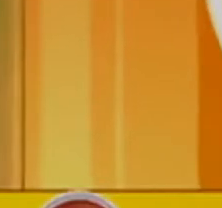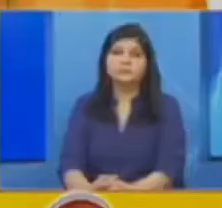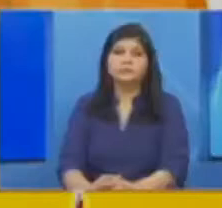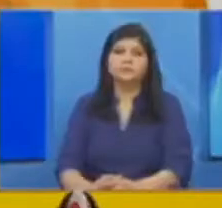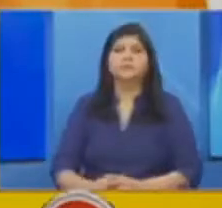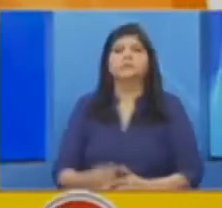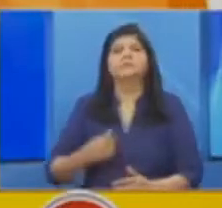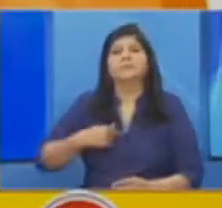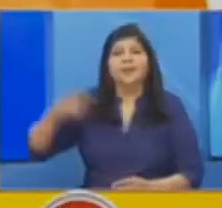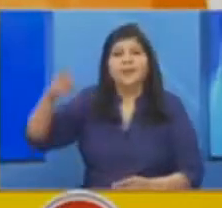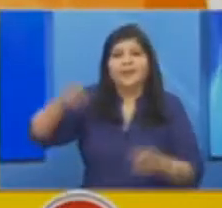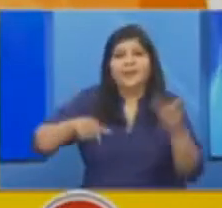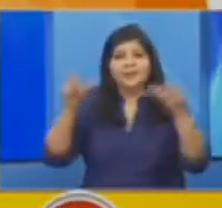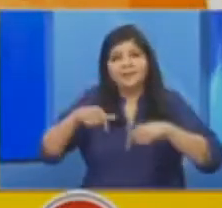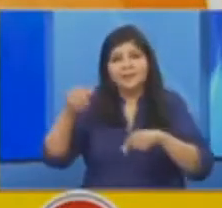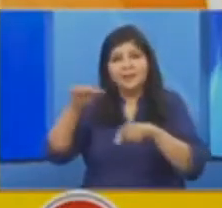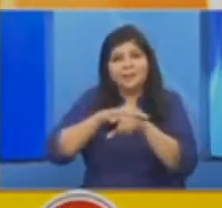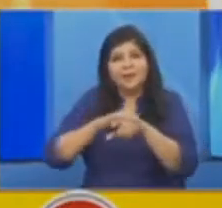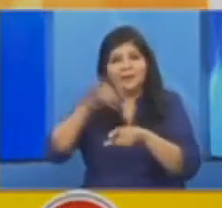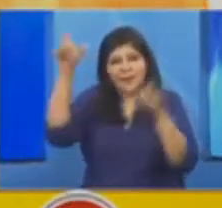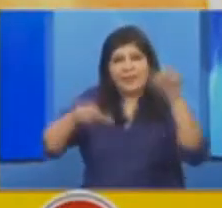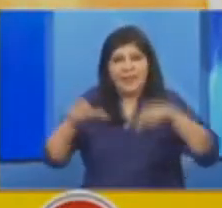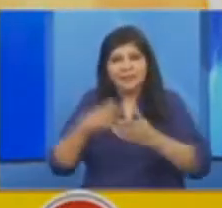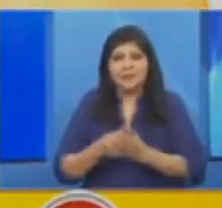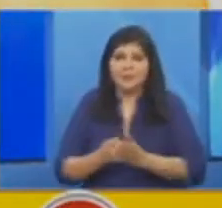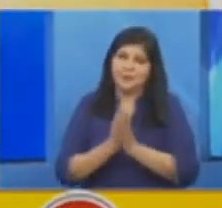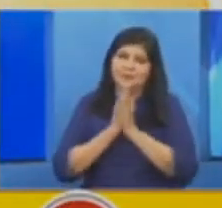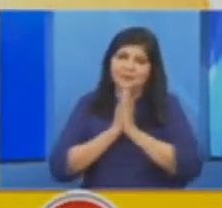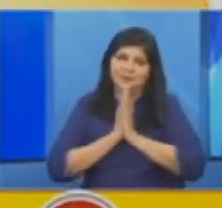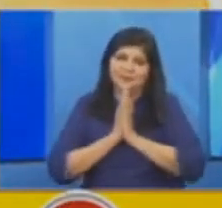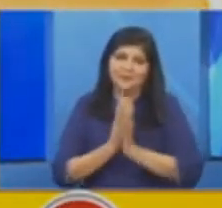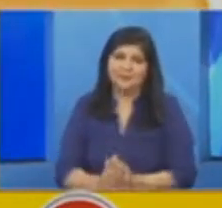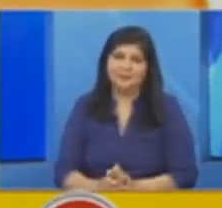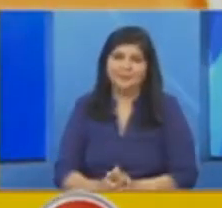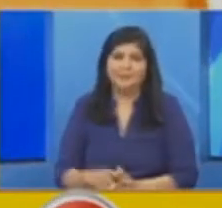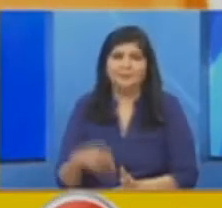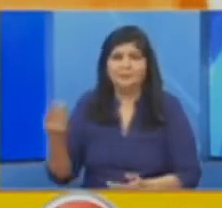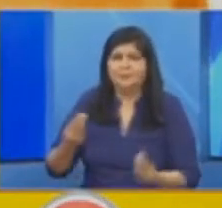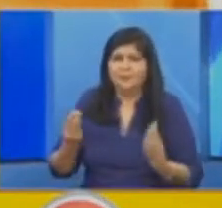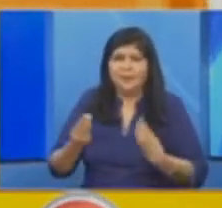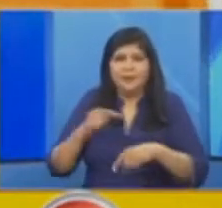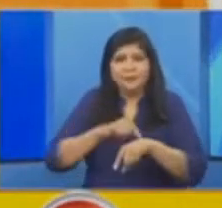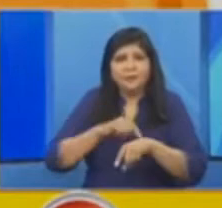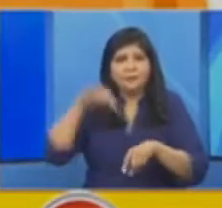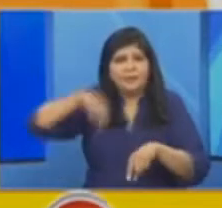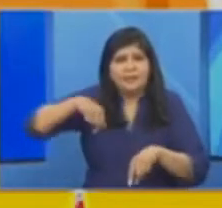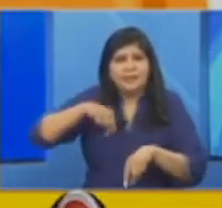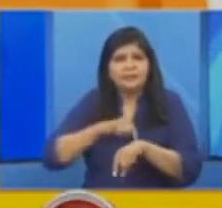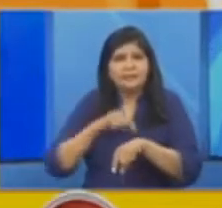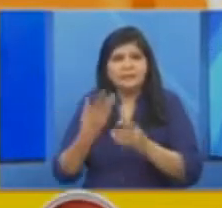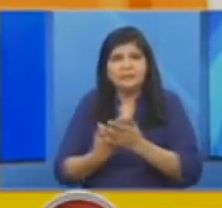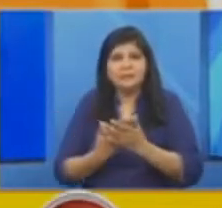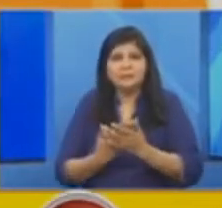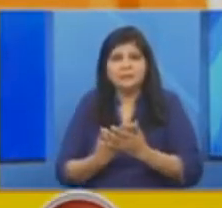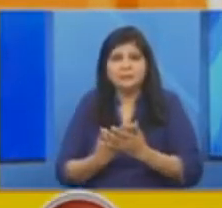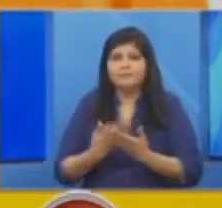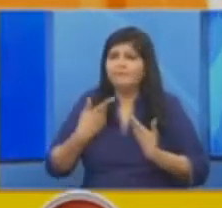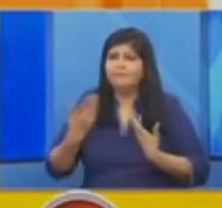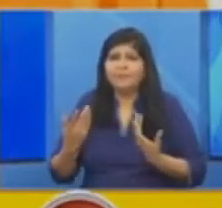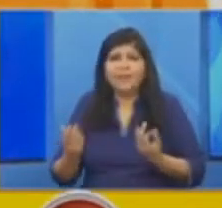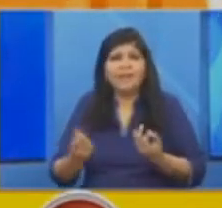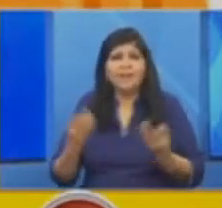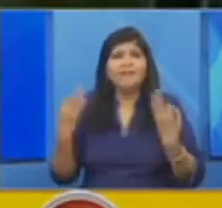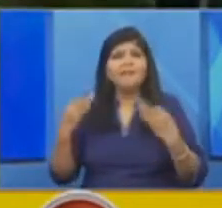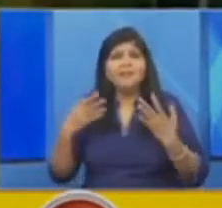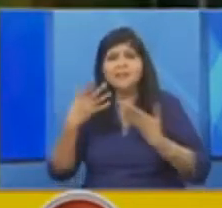मेरे प्यारे देश वाचियों नमस्कार आम तोर पर यह समय कुछ सबका होता है